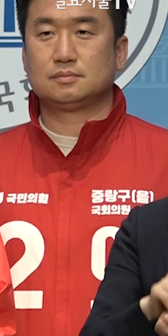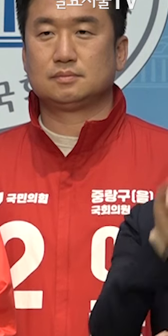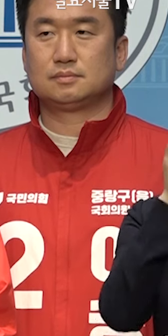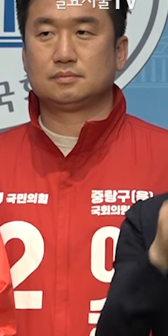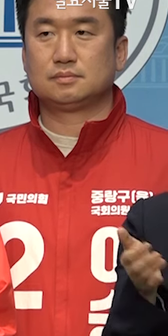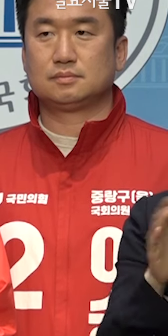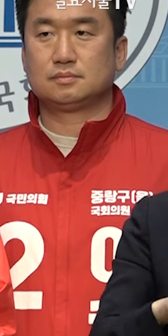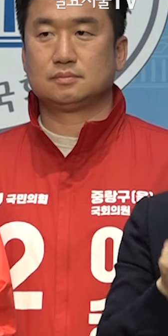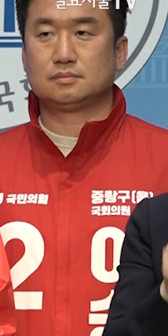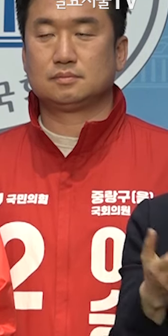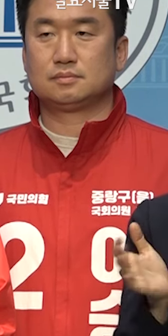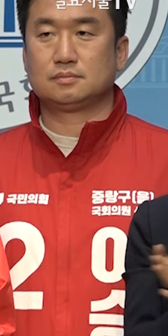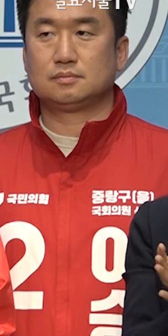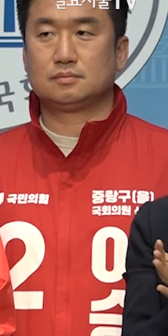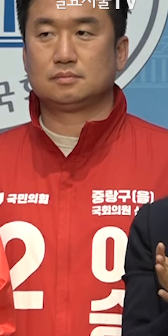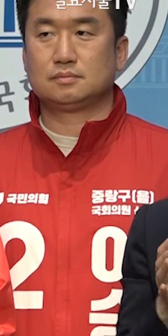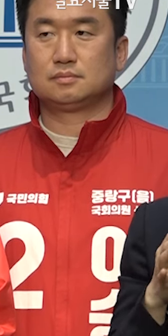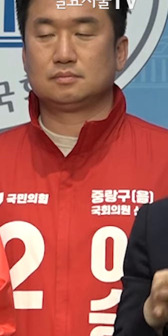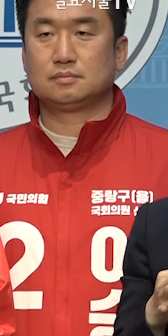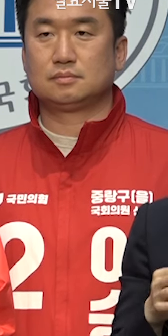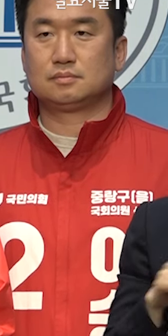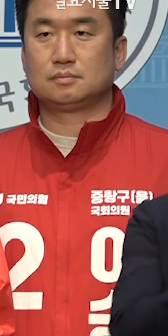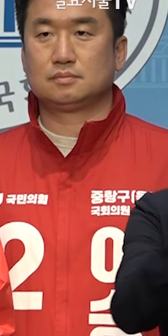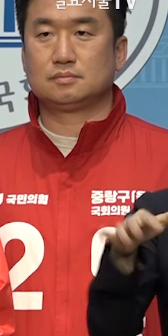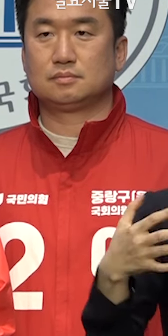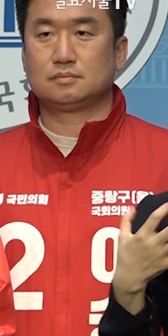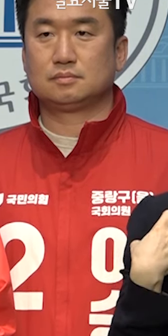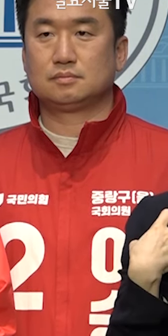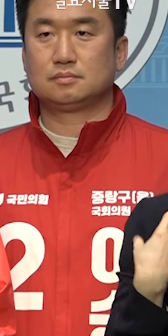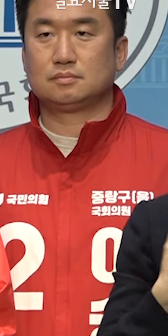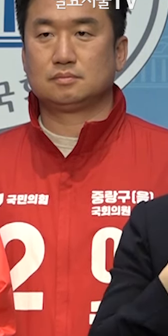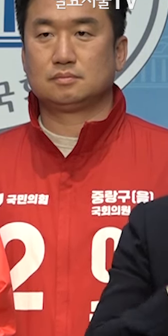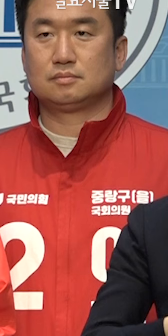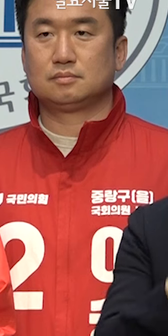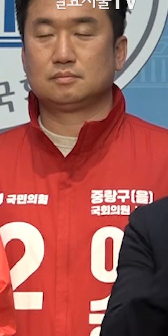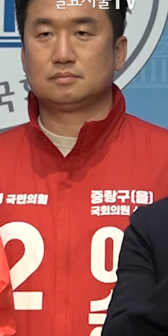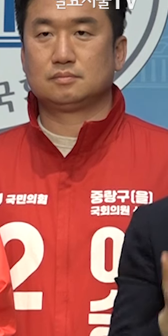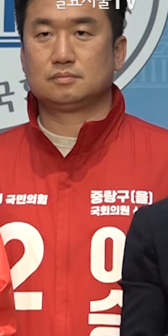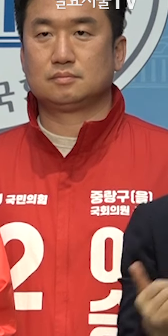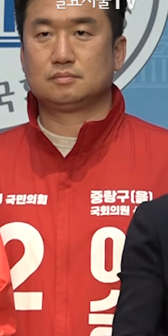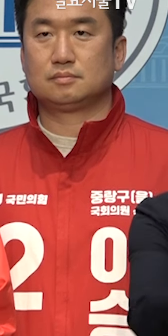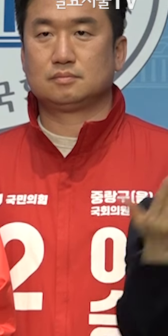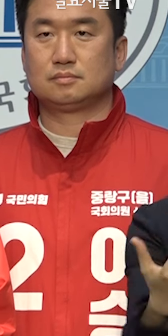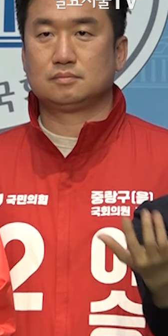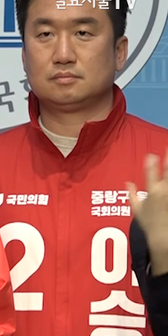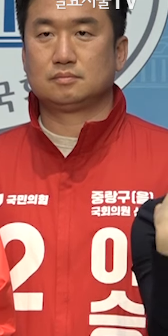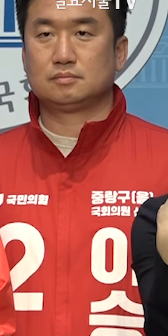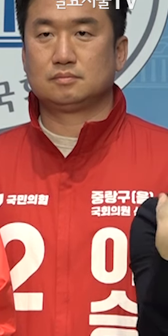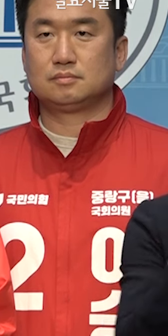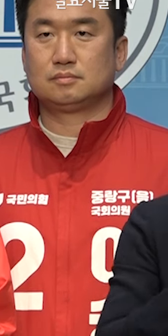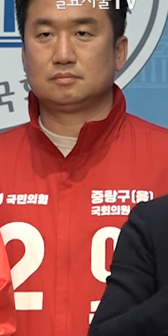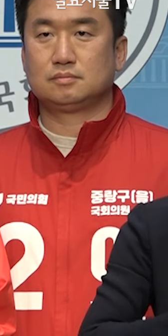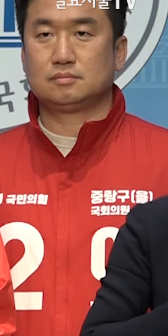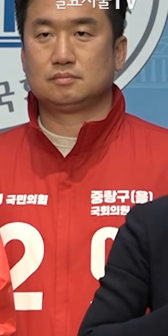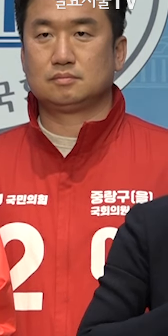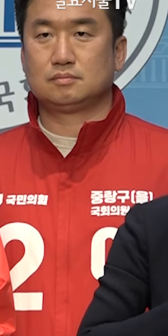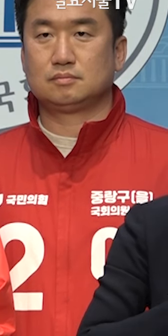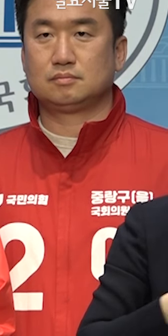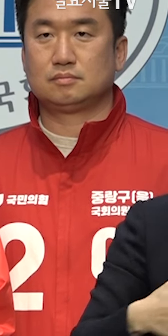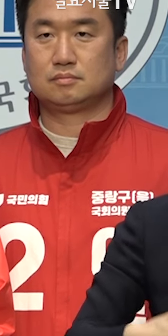여당의 일원으로서 책임을 통감합니다 국민의 회이 필요합니다